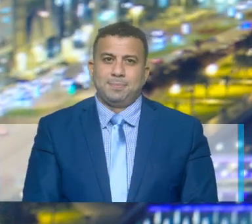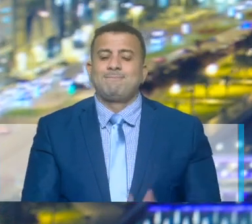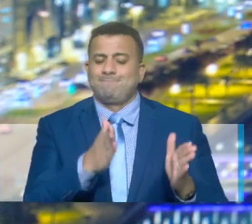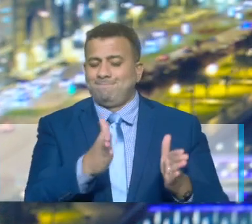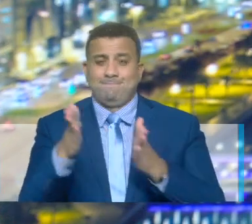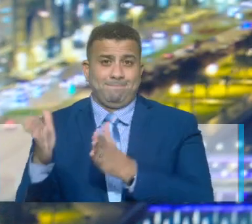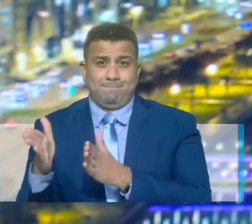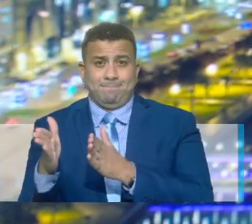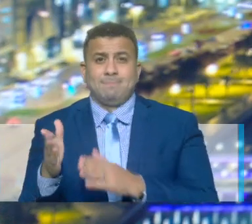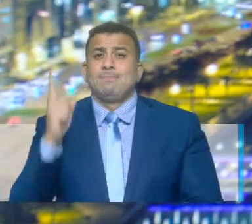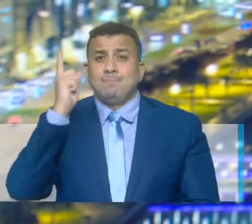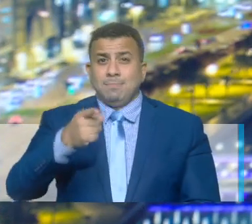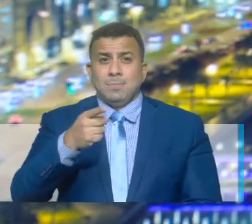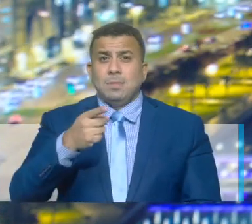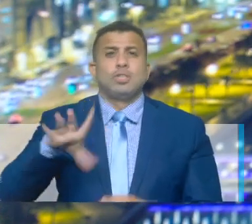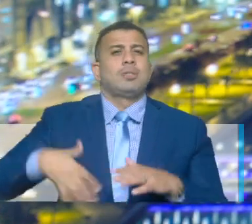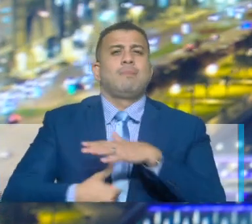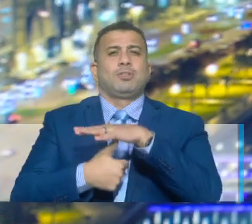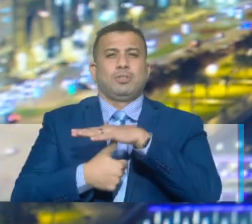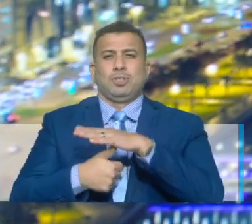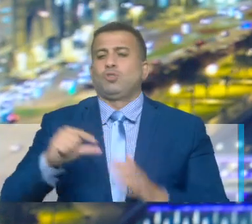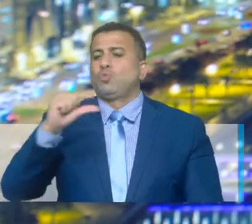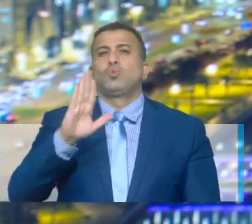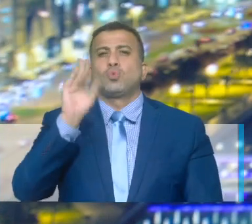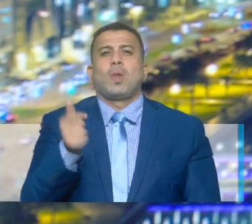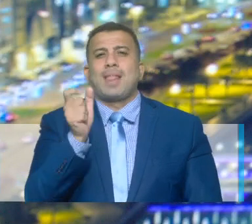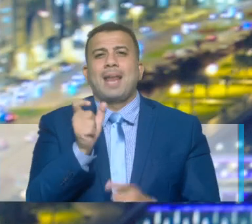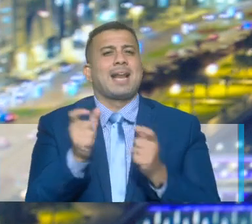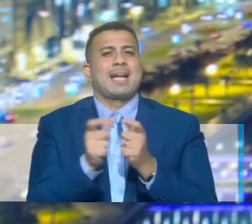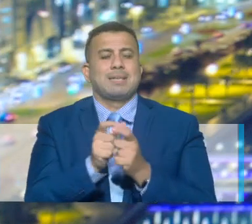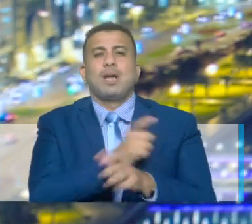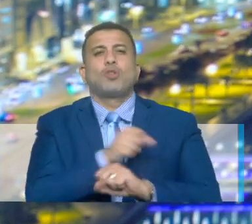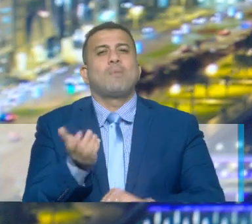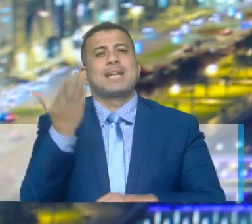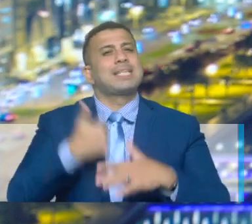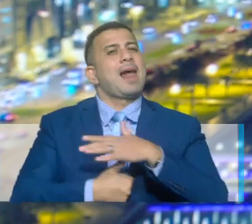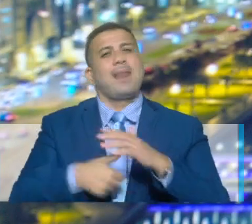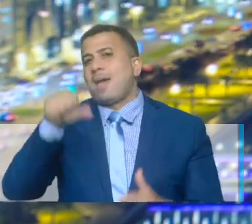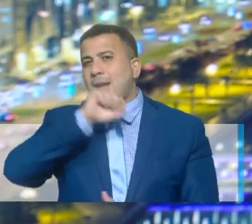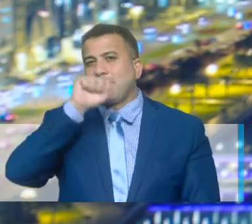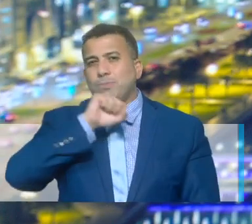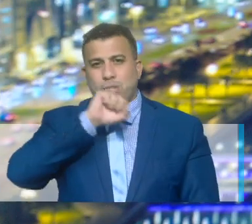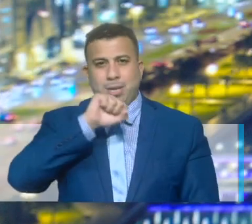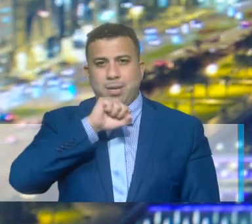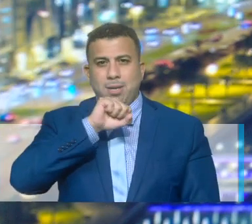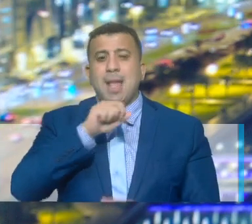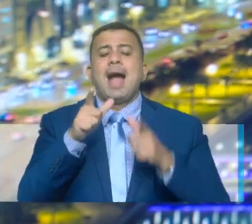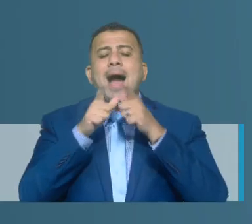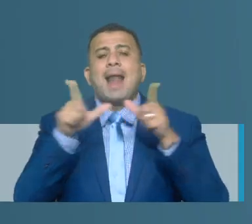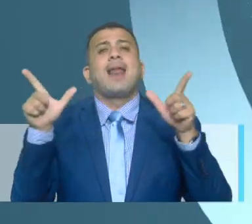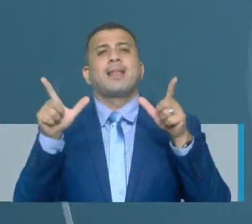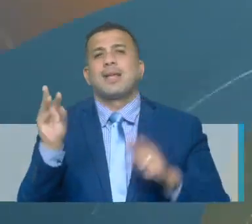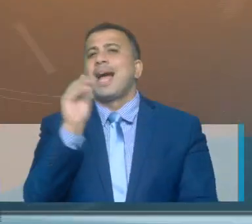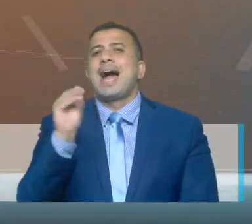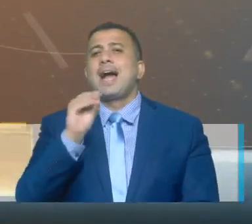من جانب اخر وتنفيذا لتوجيهات صاحب السمو الشيخ الدكتور سلطان بن محمد القاسمي عضو المجلس الاعلى حاكم